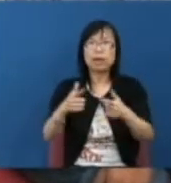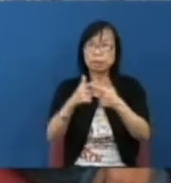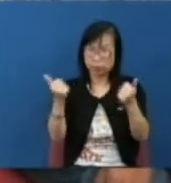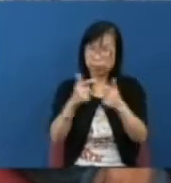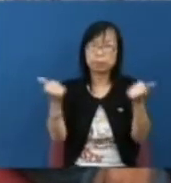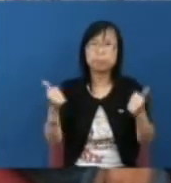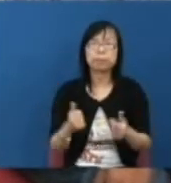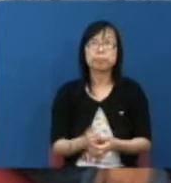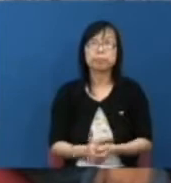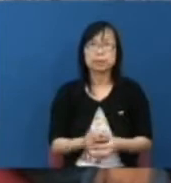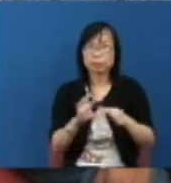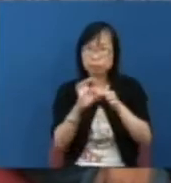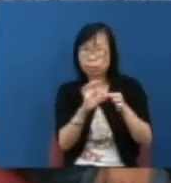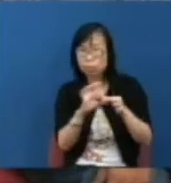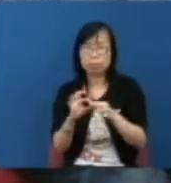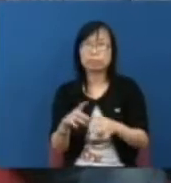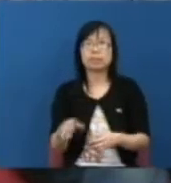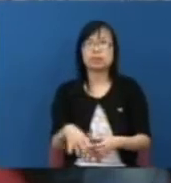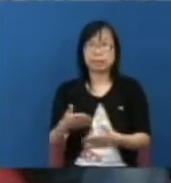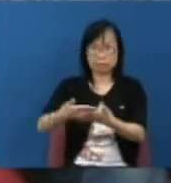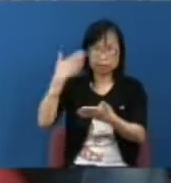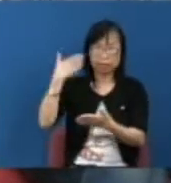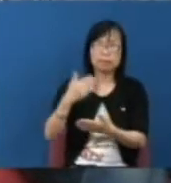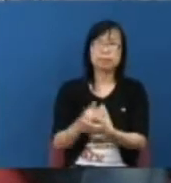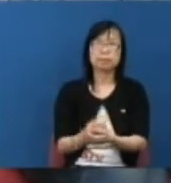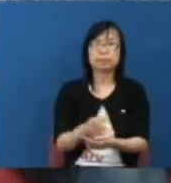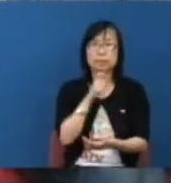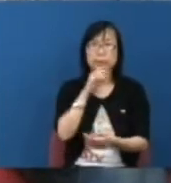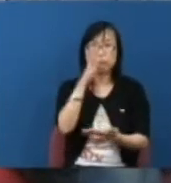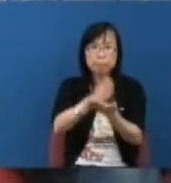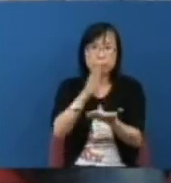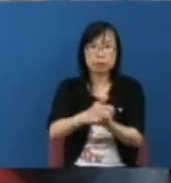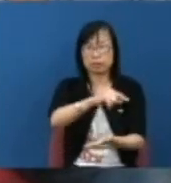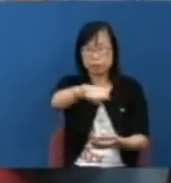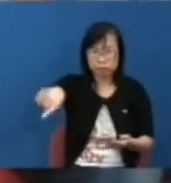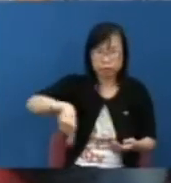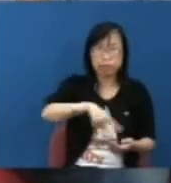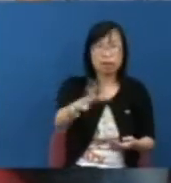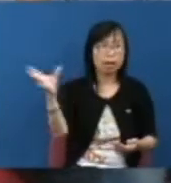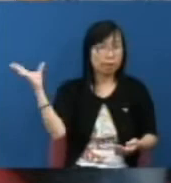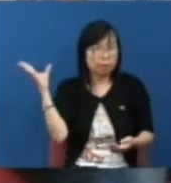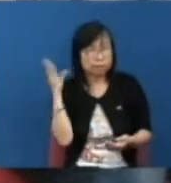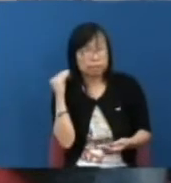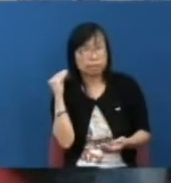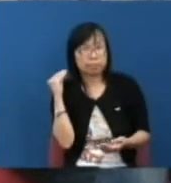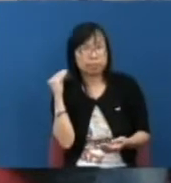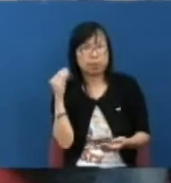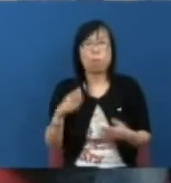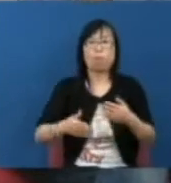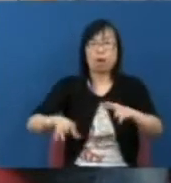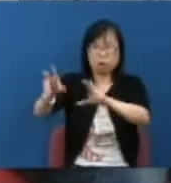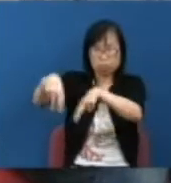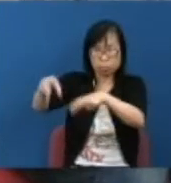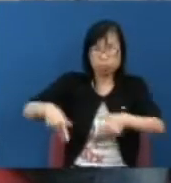嘅咯嚇。咁早前咧，其實都有很多不同的地區人士咧，就一聽到話一村屋可